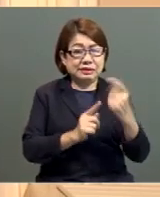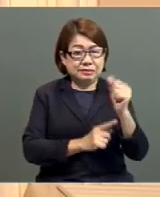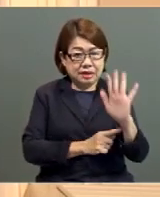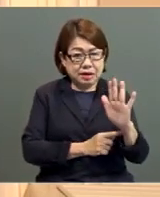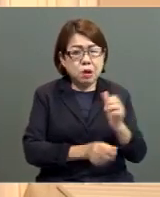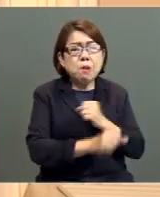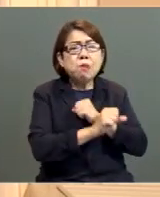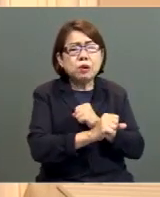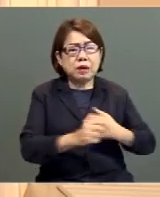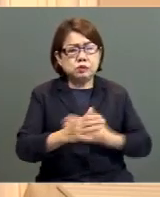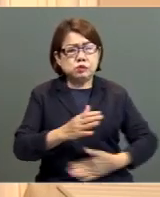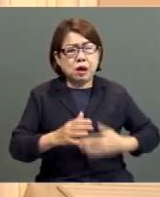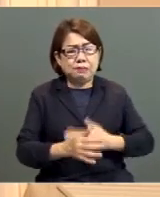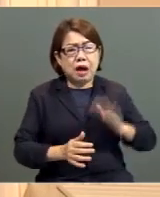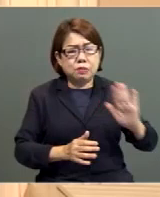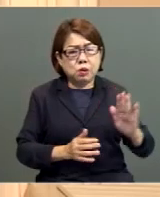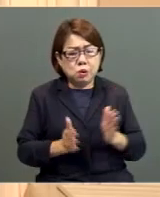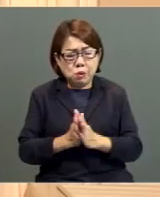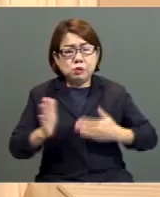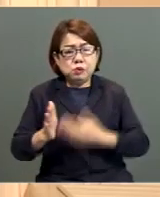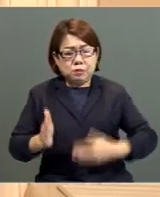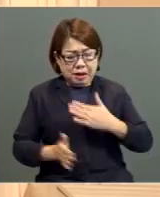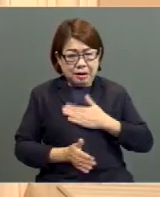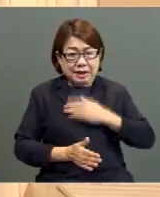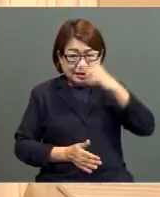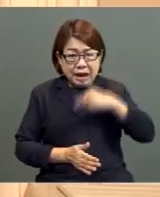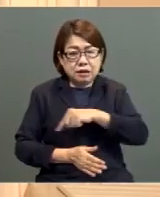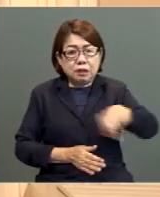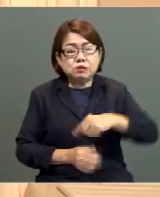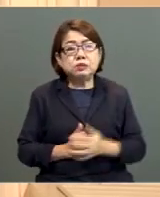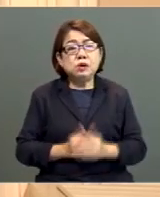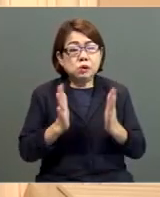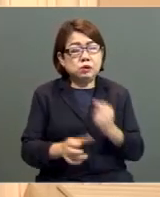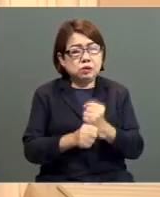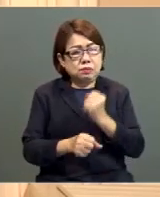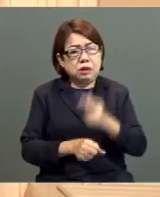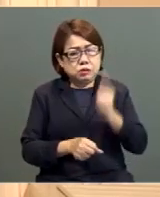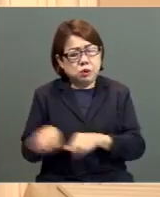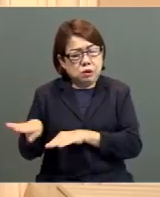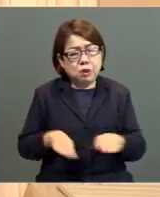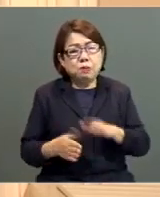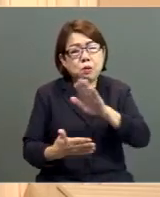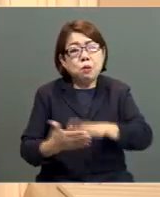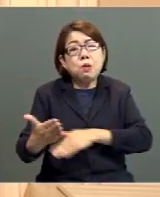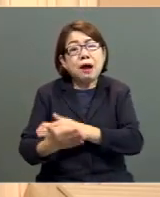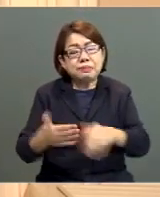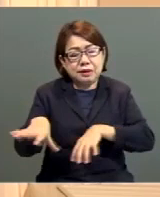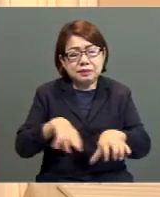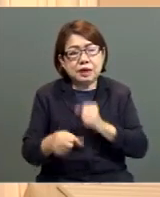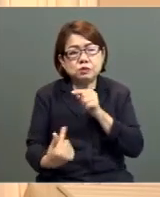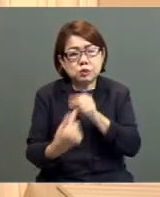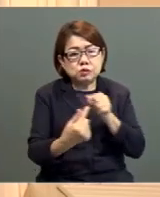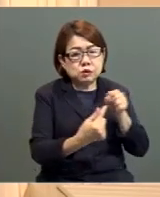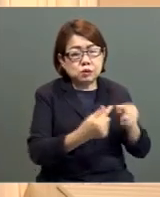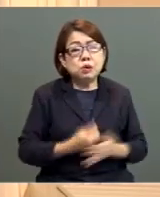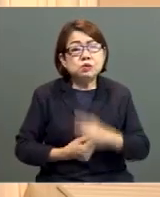ทศและท่านที่จะเดินทางกลับมาด้วยนะครับเพื่อให้เจ้าหน้าที่ได้มีการเตรียมการมีการจัดระเบียบให้เหมาะสมและ